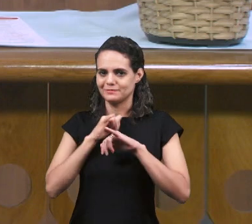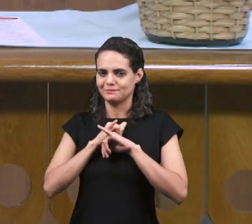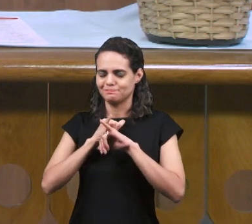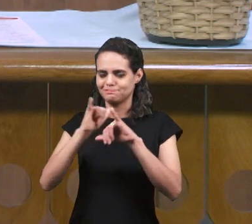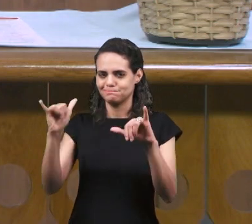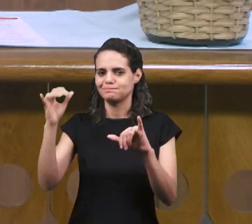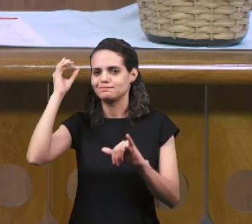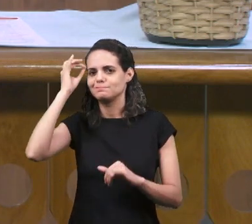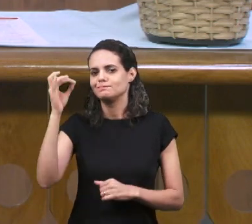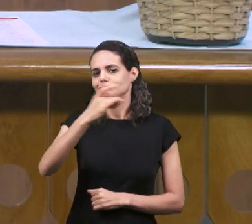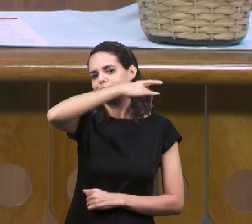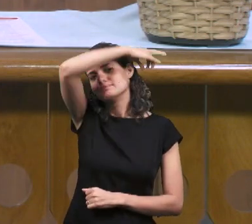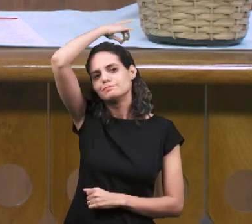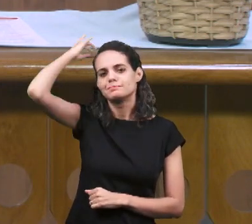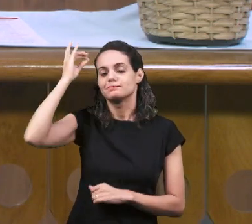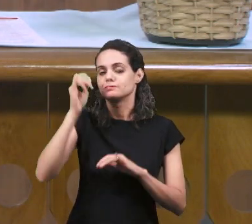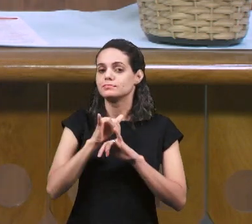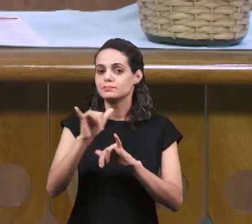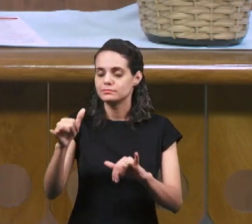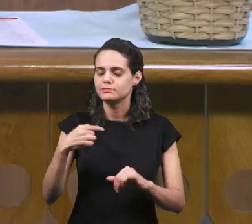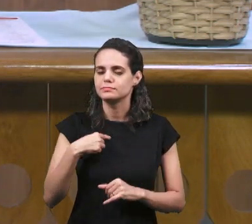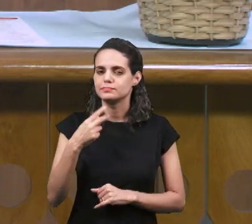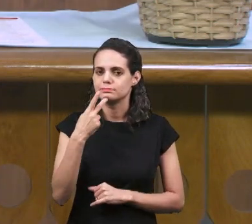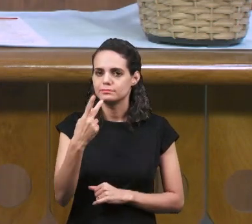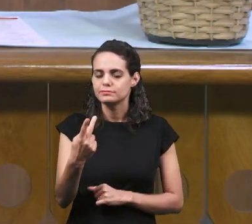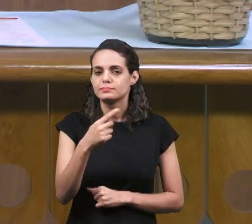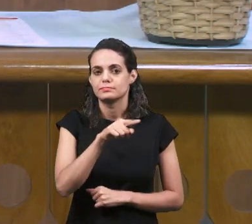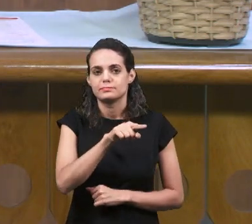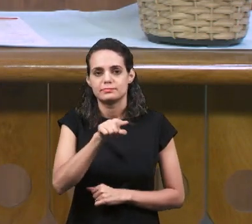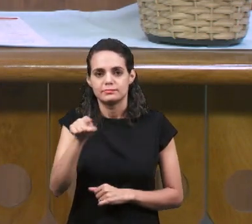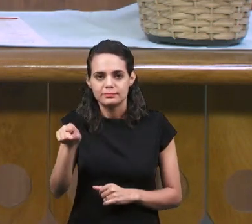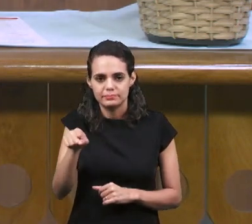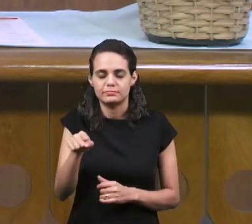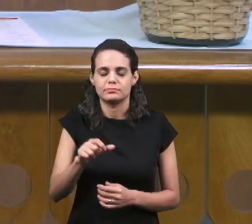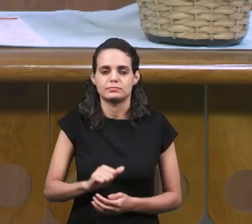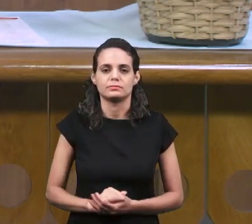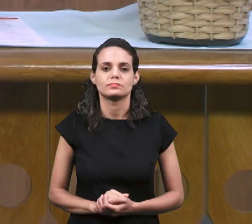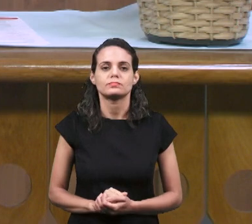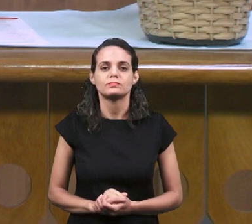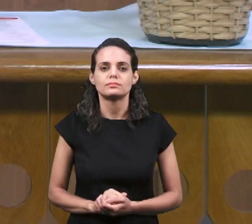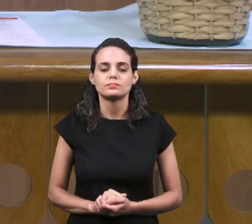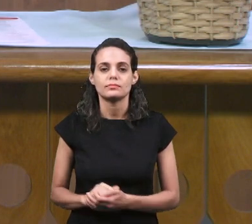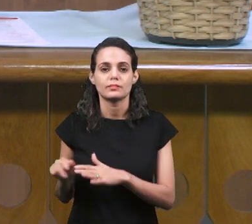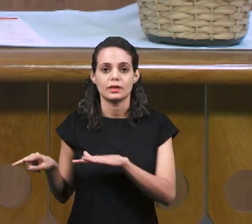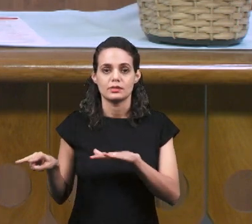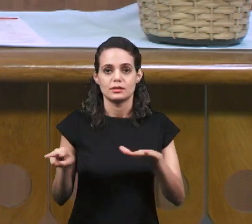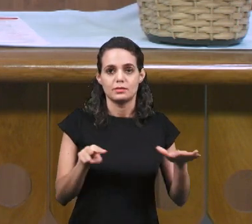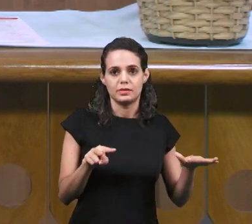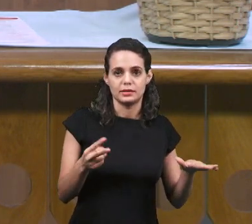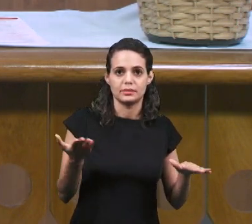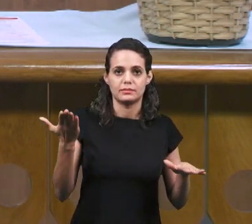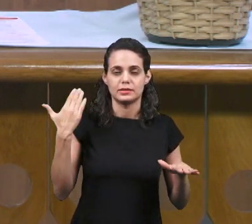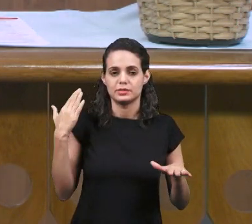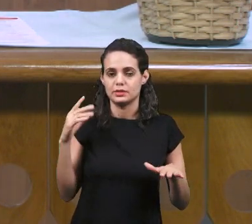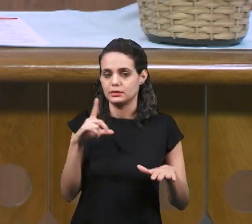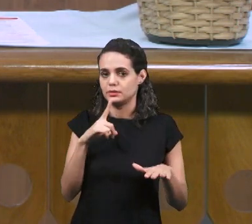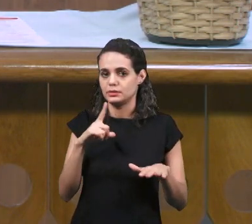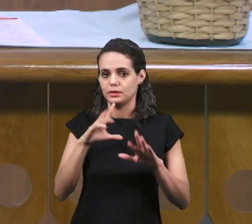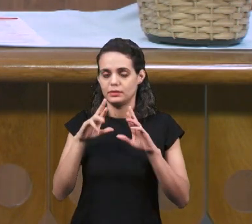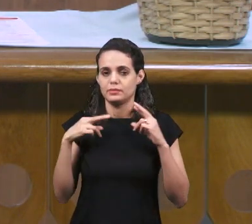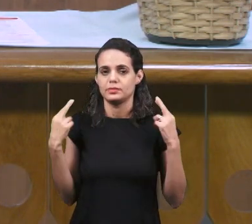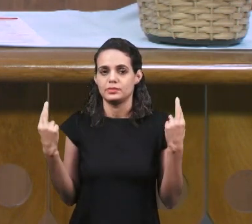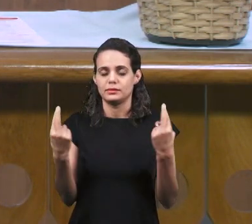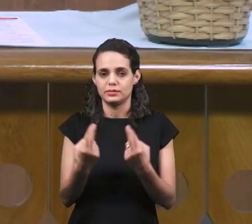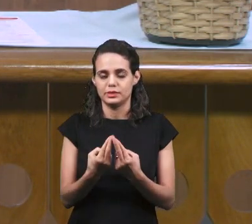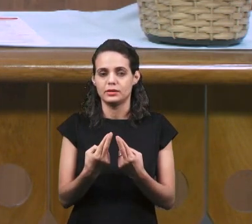semaine dernière, maintenant, nous avons eu une réunion comme toujours, le mardi, et le Seigneur a parlé. Je veux, jusqu'à la fin